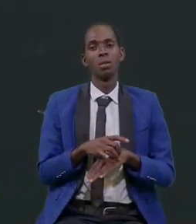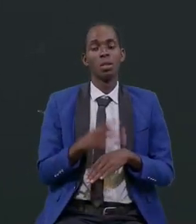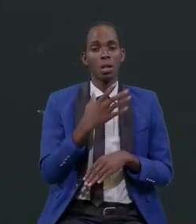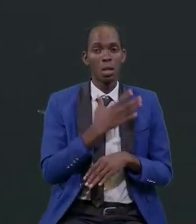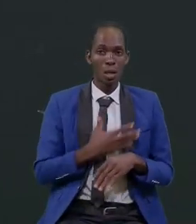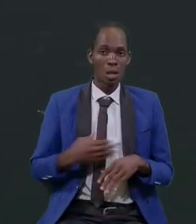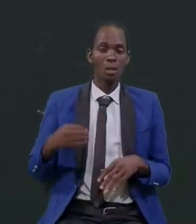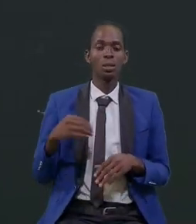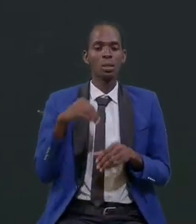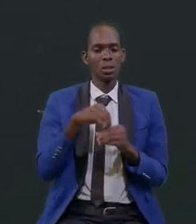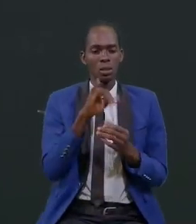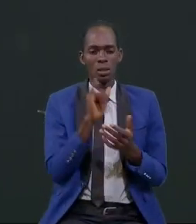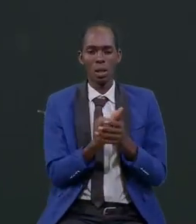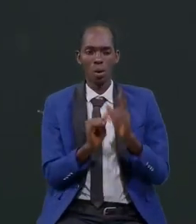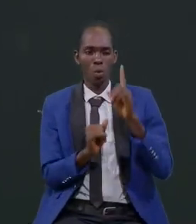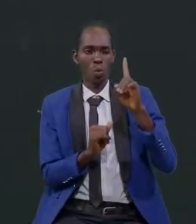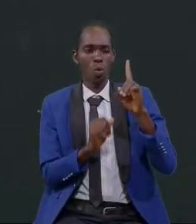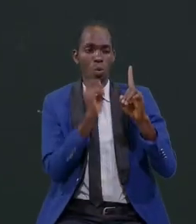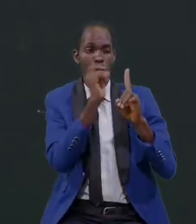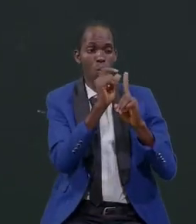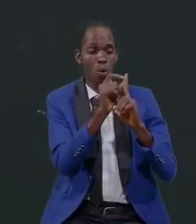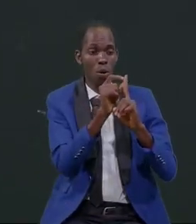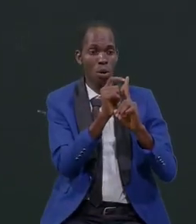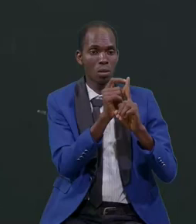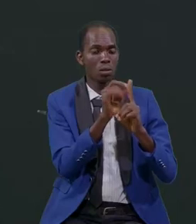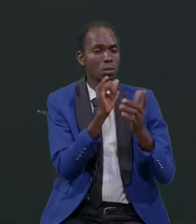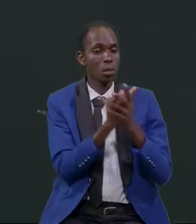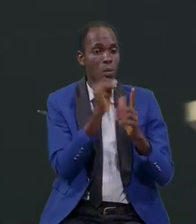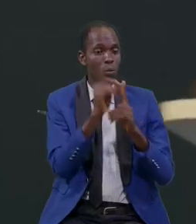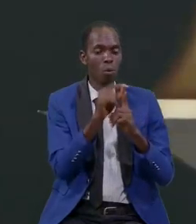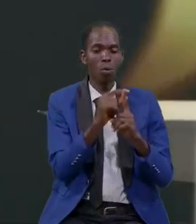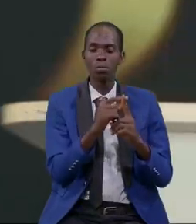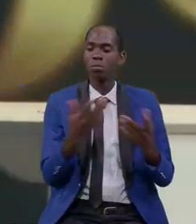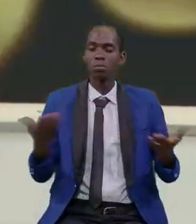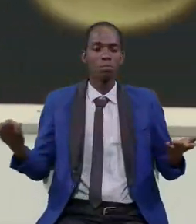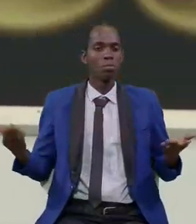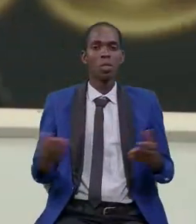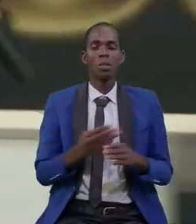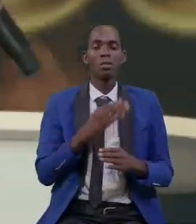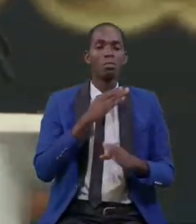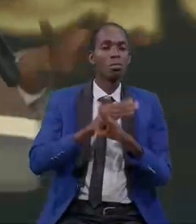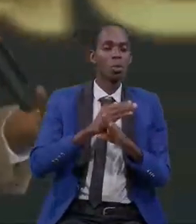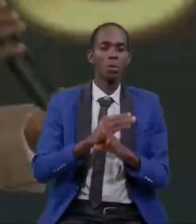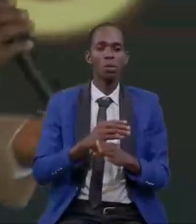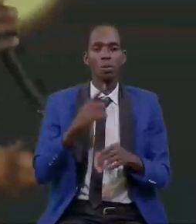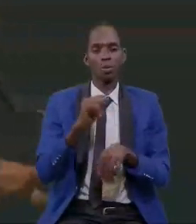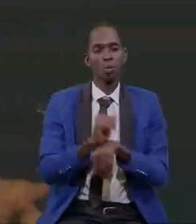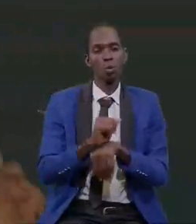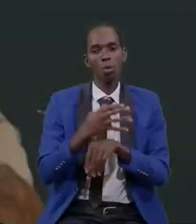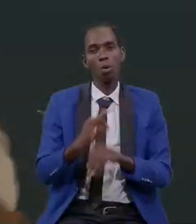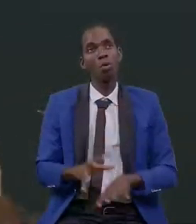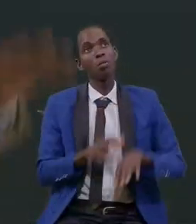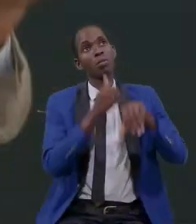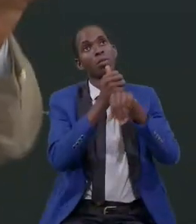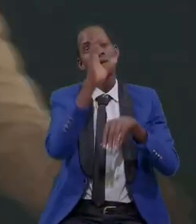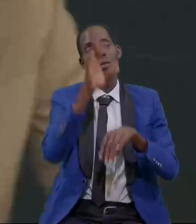Et dans cette déclaration, il annule le calvaire. Dans cette seule déclaration,